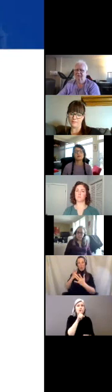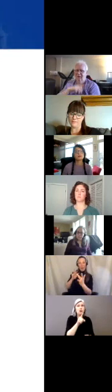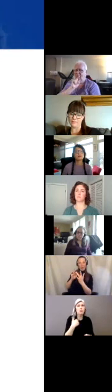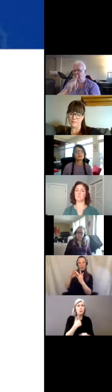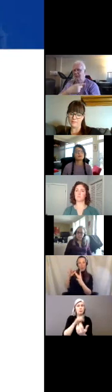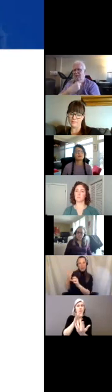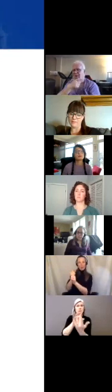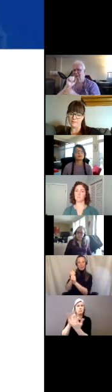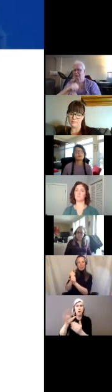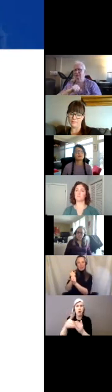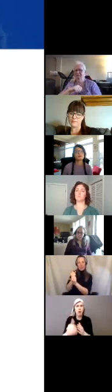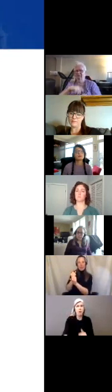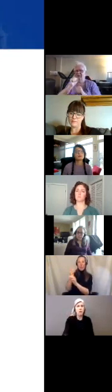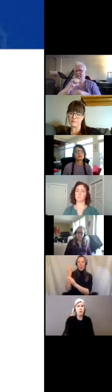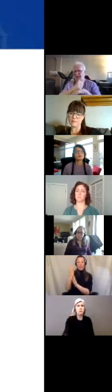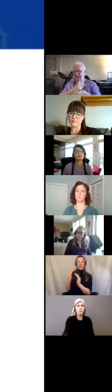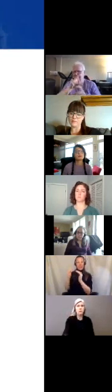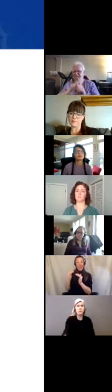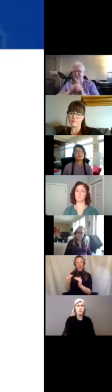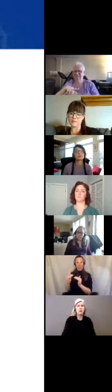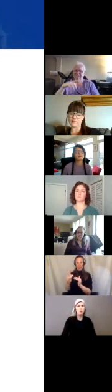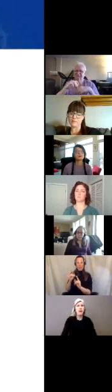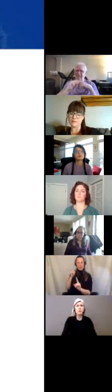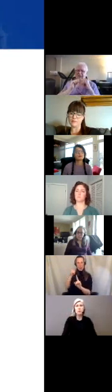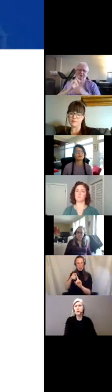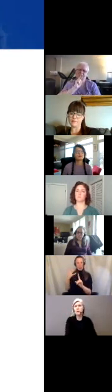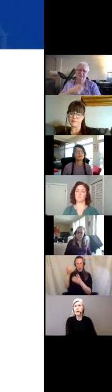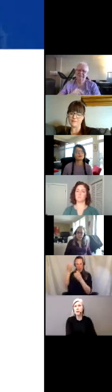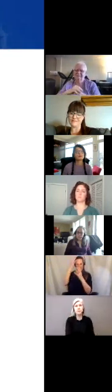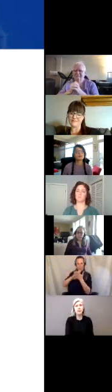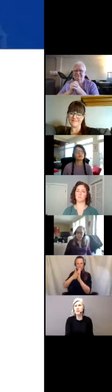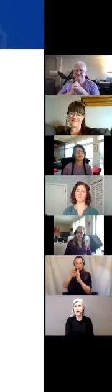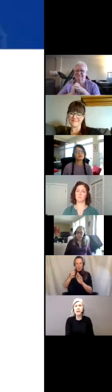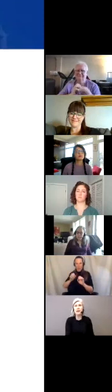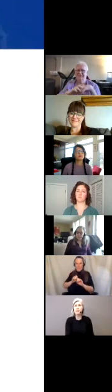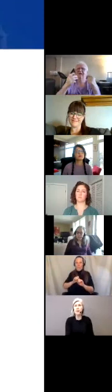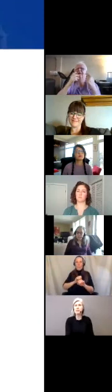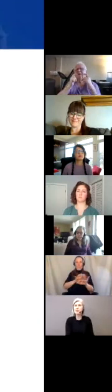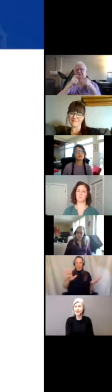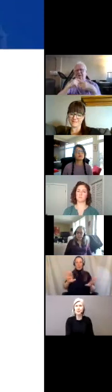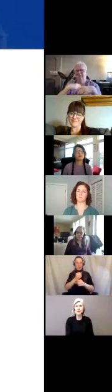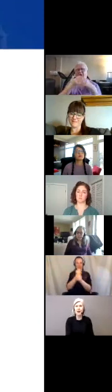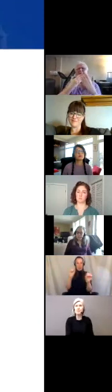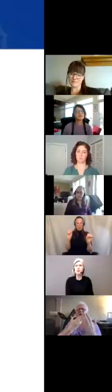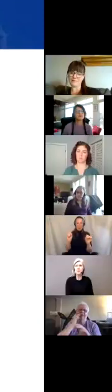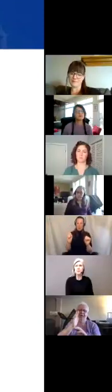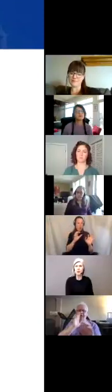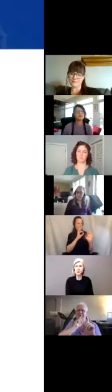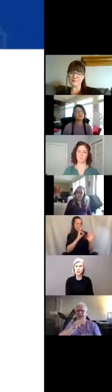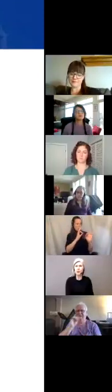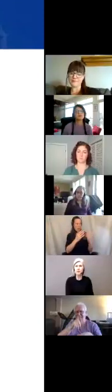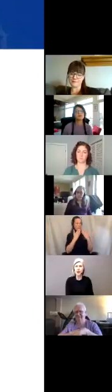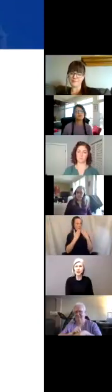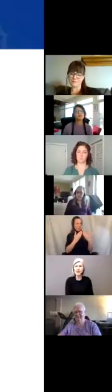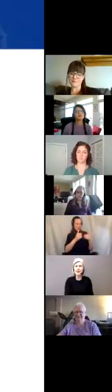après cette présentation car nous voulons vraiment avoir rendre cette information disponible à tout le monde. Parfait, ça